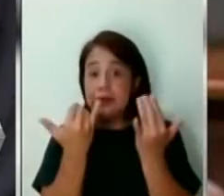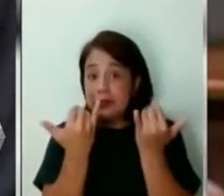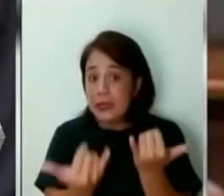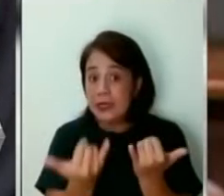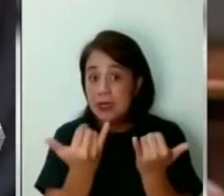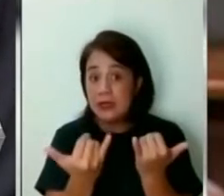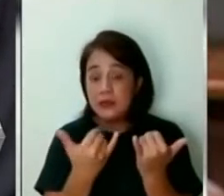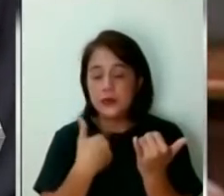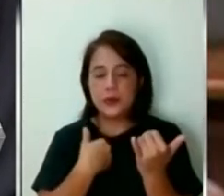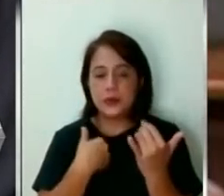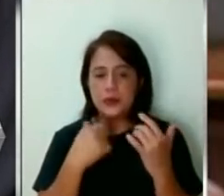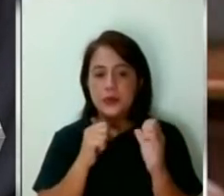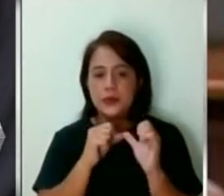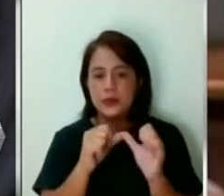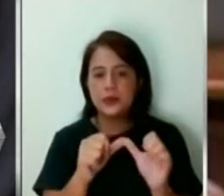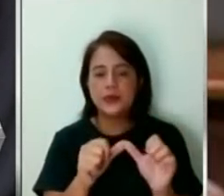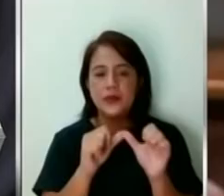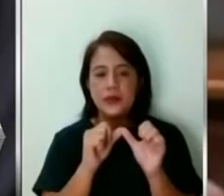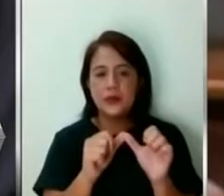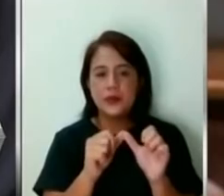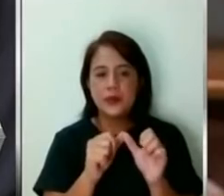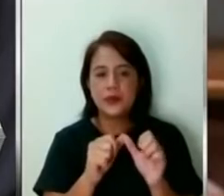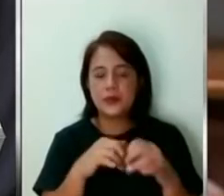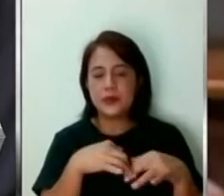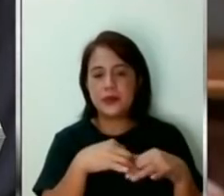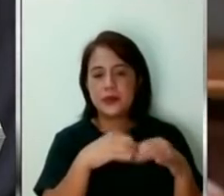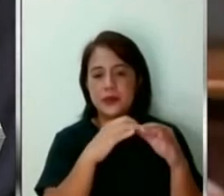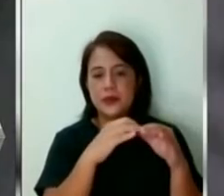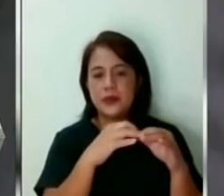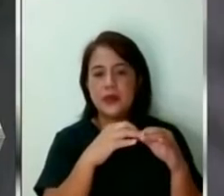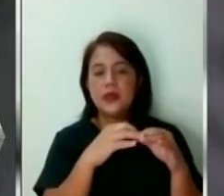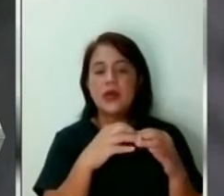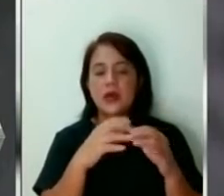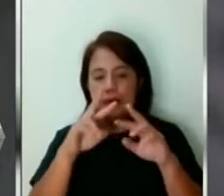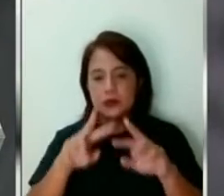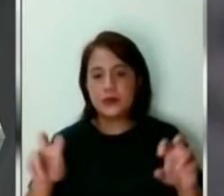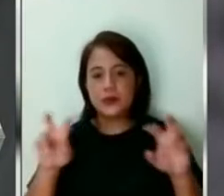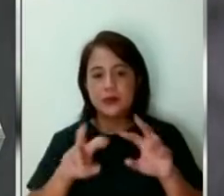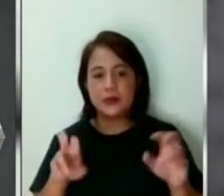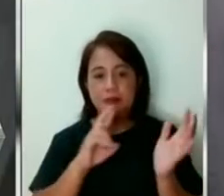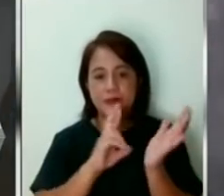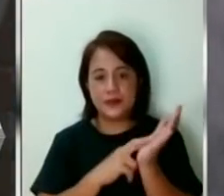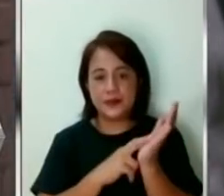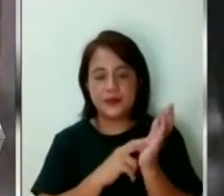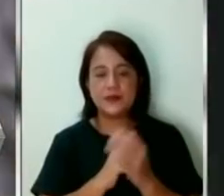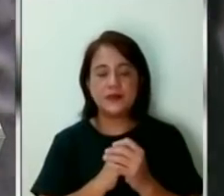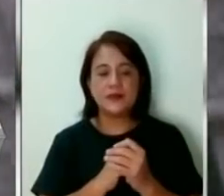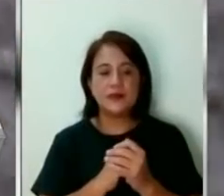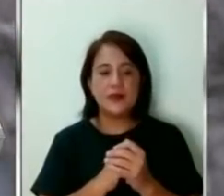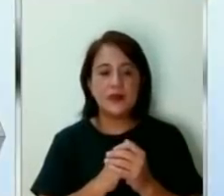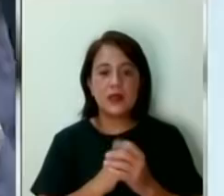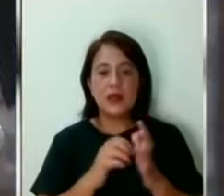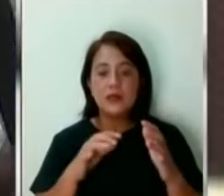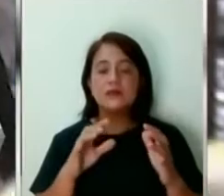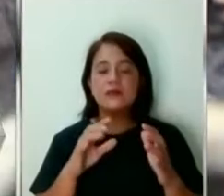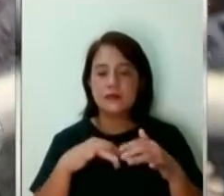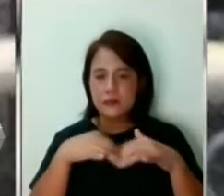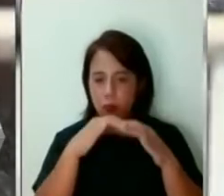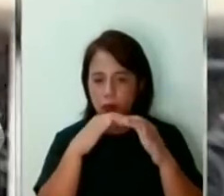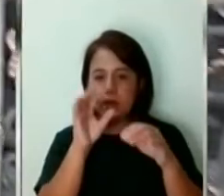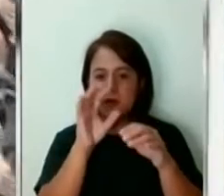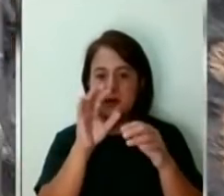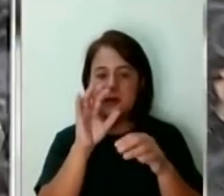ongoing yung paggawa ng ating progress investigation report. Itatayo raw uli ang simbahan at